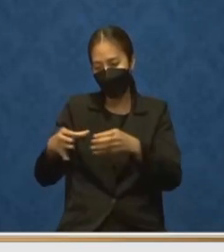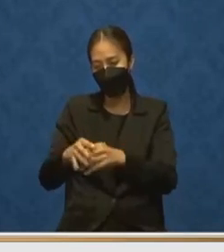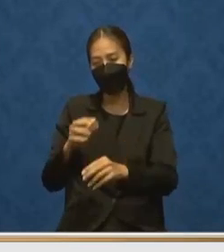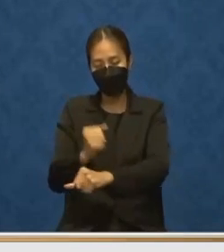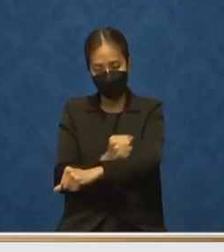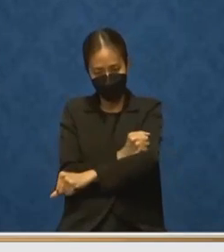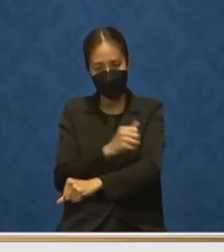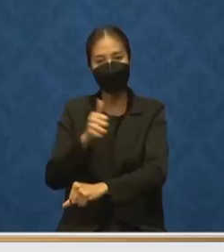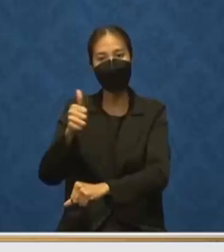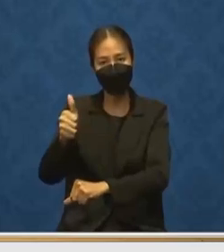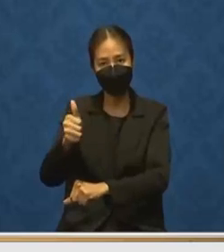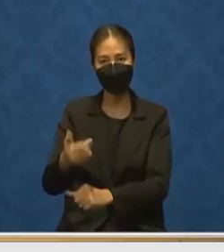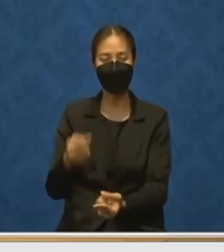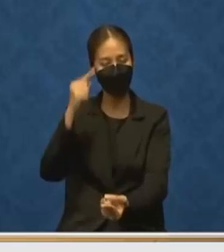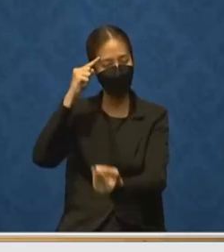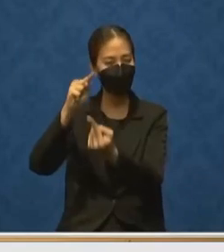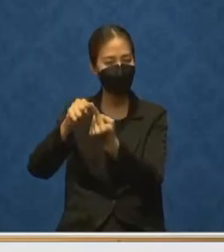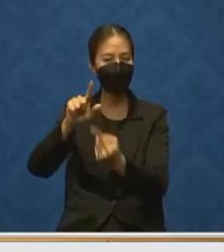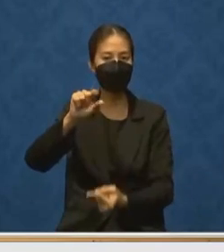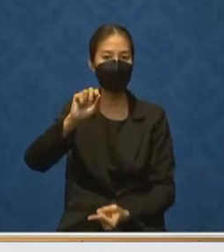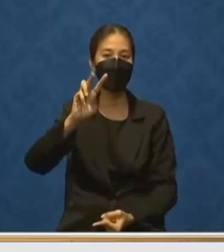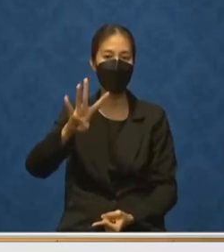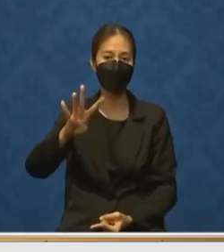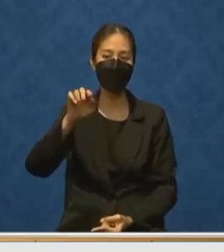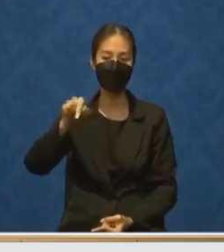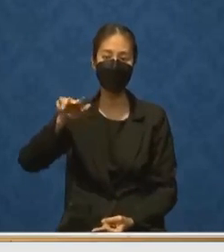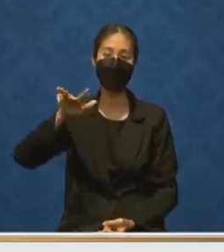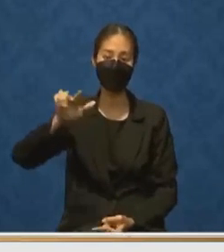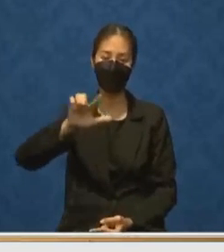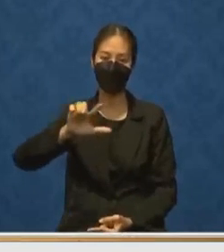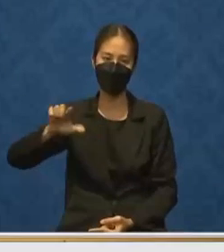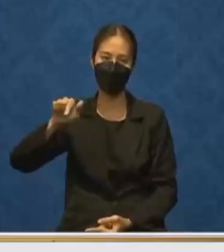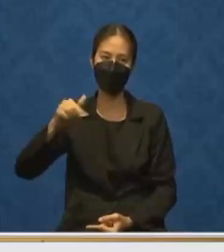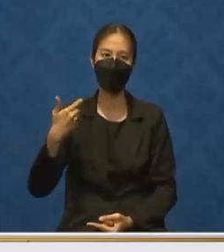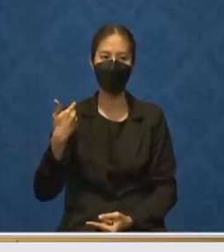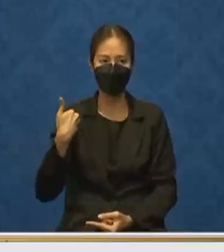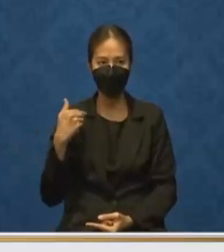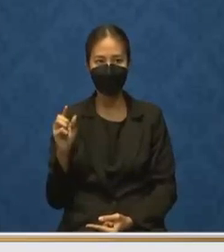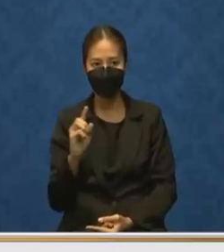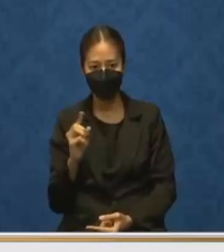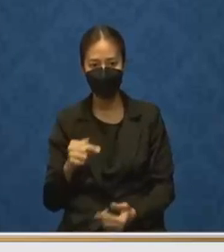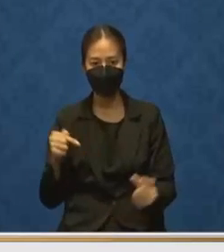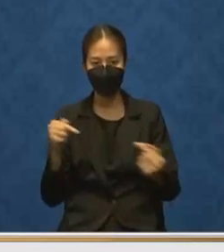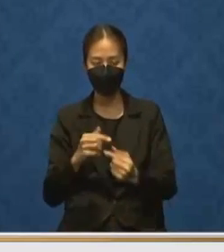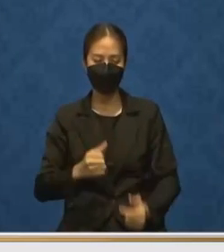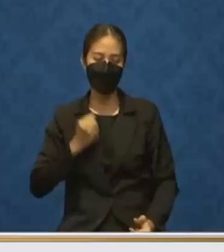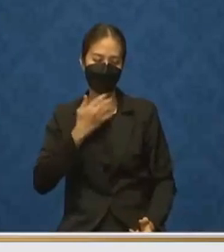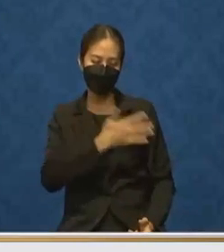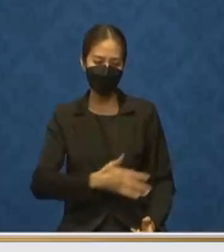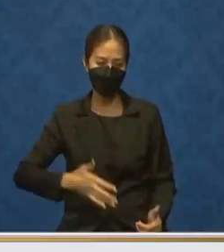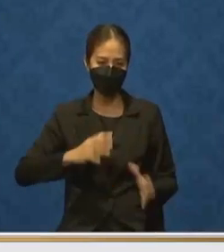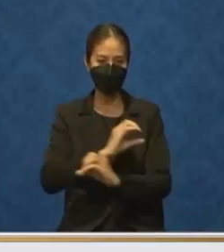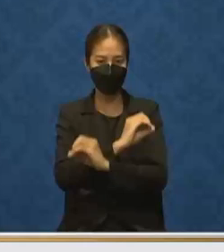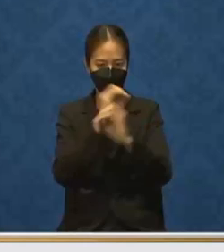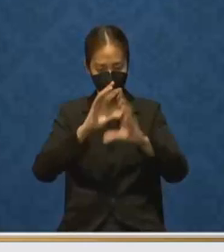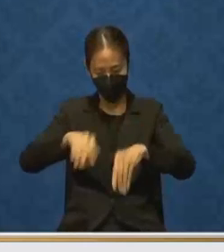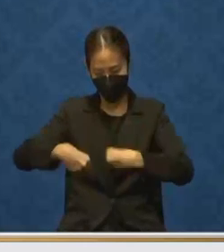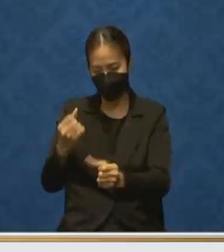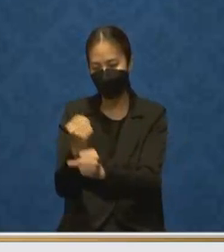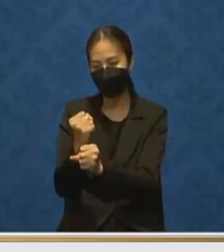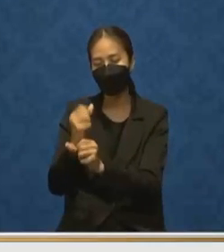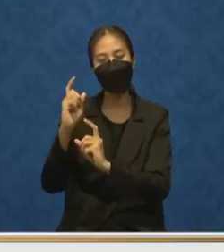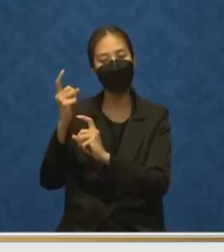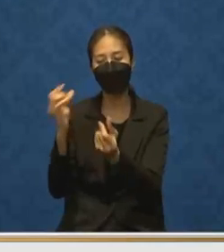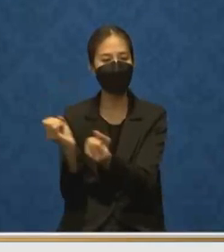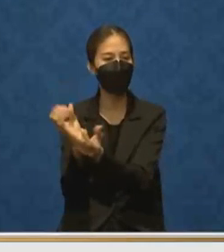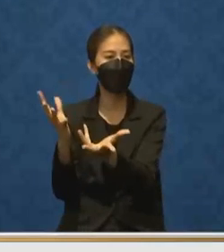าหมาย 24.3 ล้านคนรวมถึงสร้างความปลอดภัยและอนามัยสุขภาพในการทำงานให้เหมาะสมส่งเส